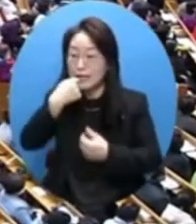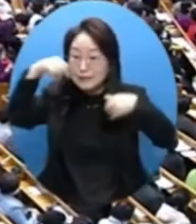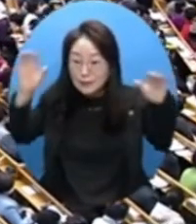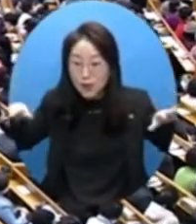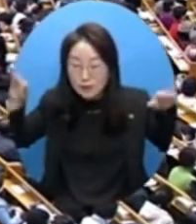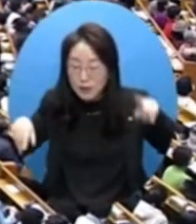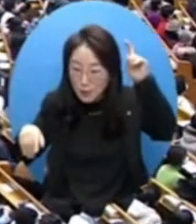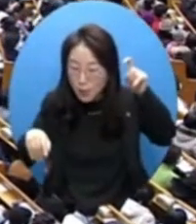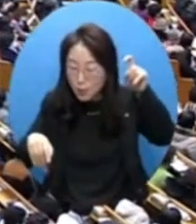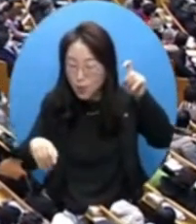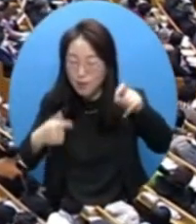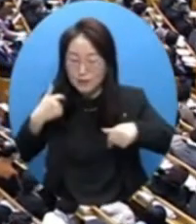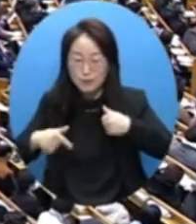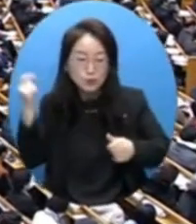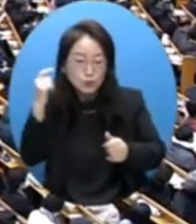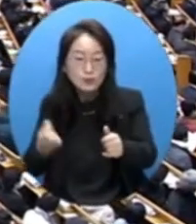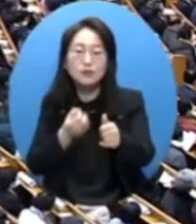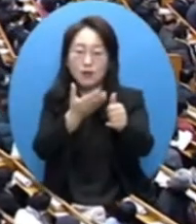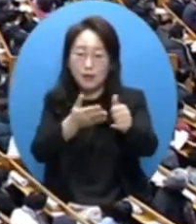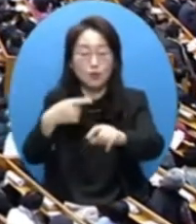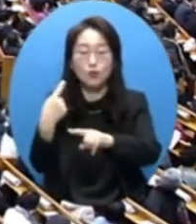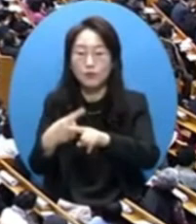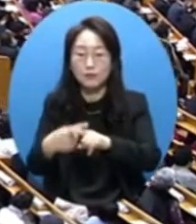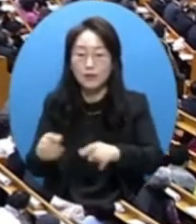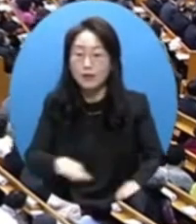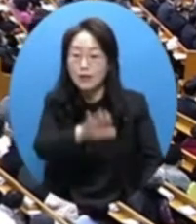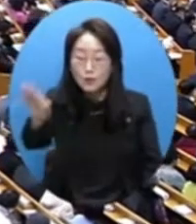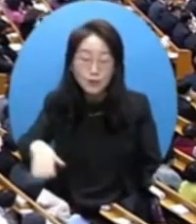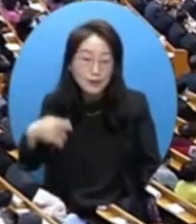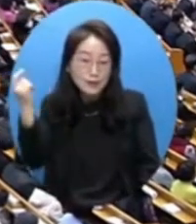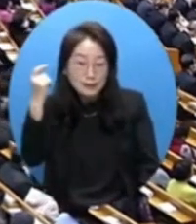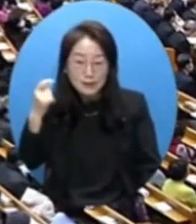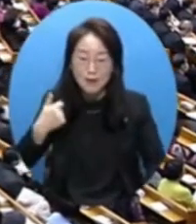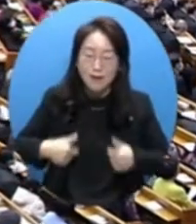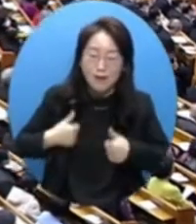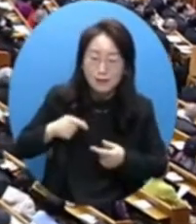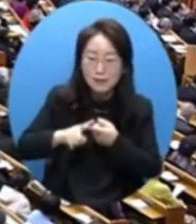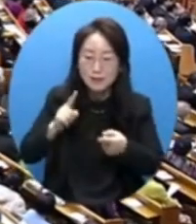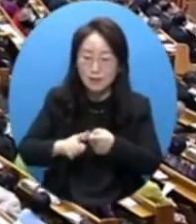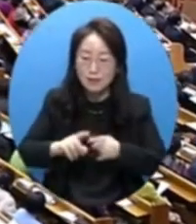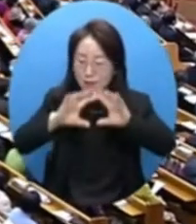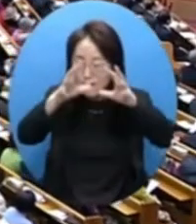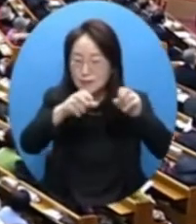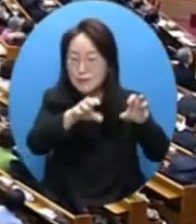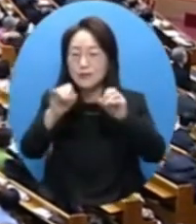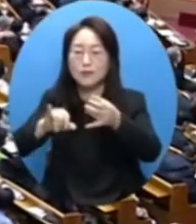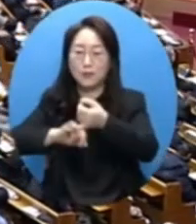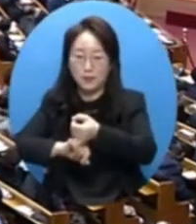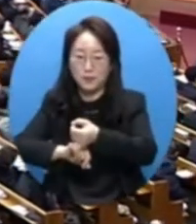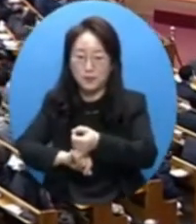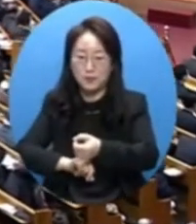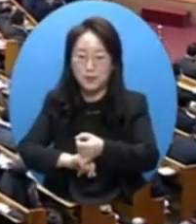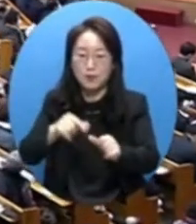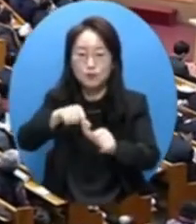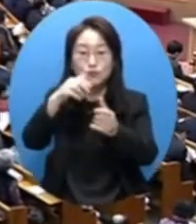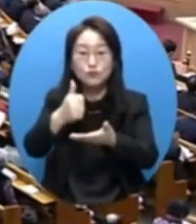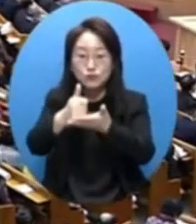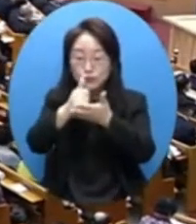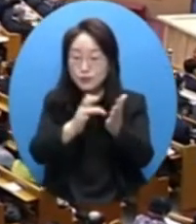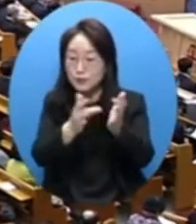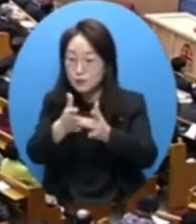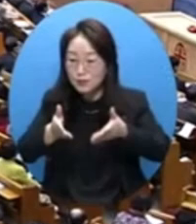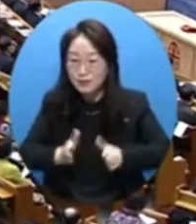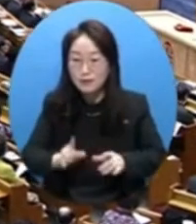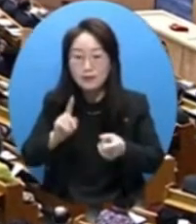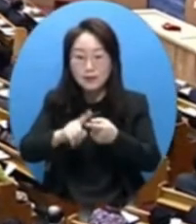천사 목자들에게 기쁜 소리를 전한 것처럼 이제 우리도이 기쁜 소식을 만방에 전해야 됩니다 그래서 예수님의 탄생을 만방에 전해야